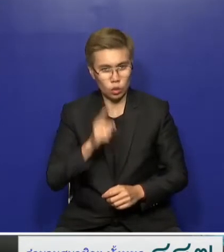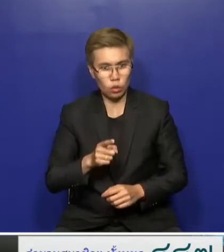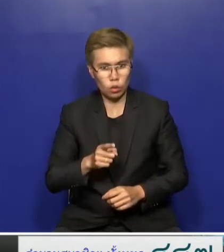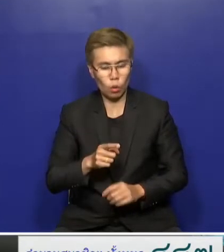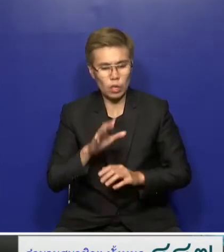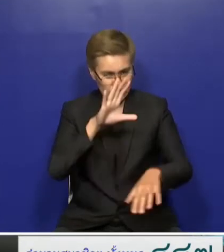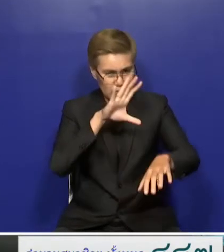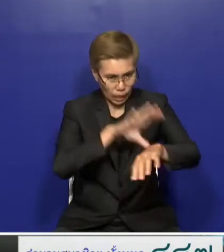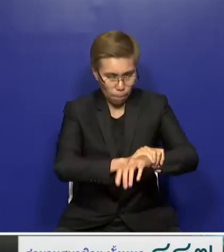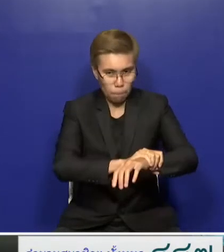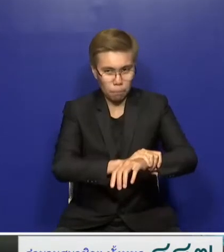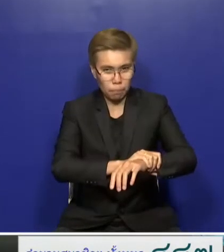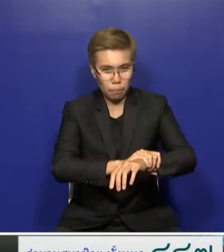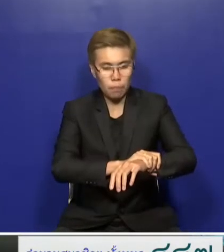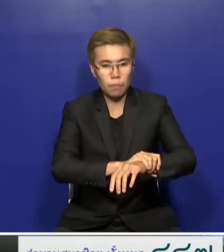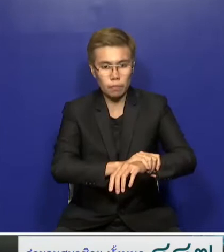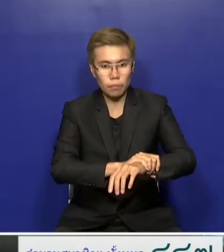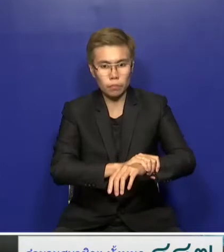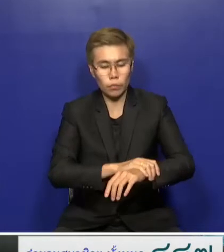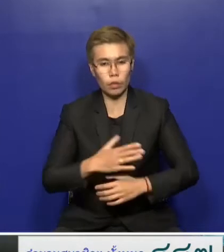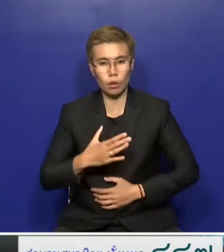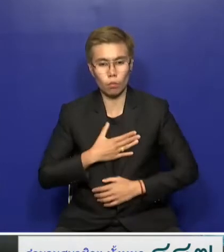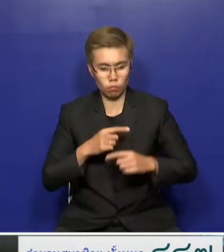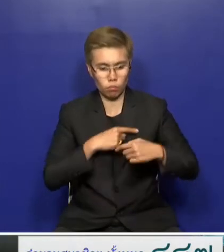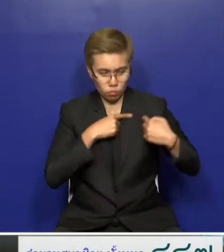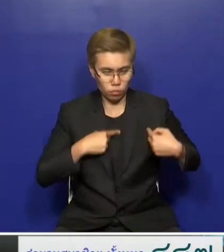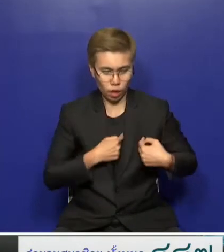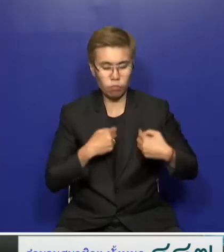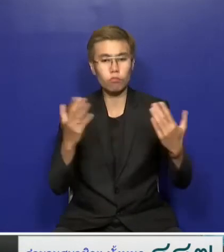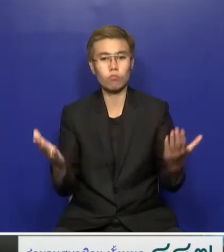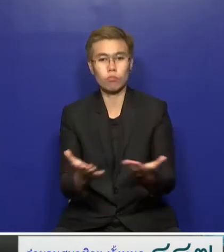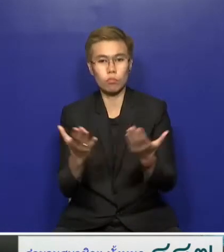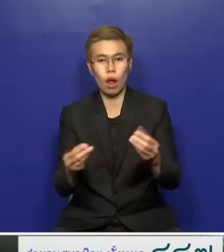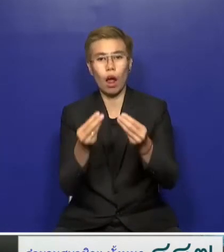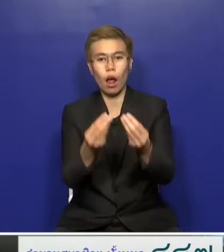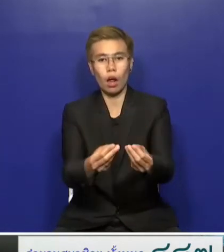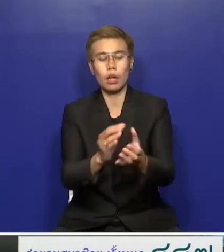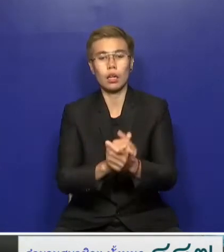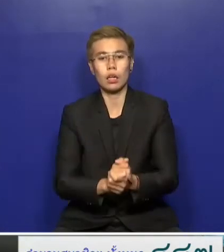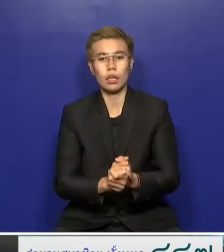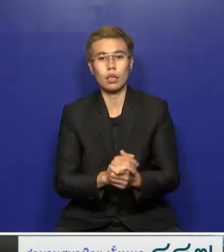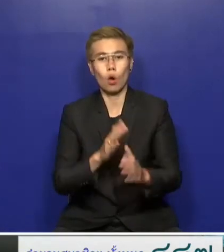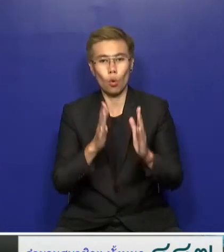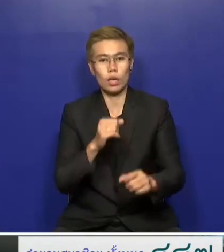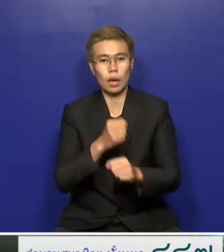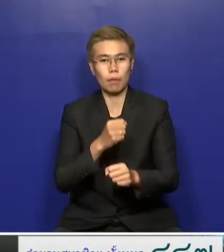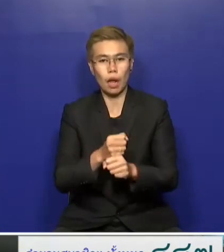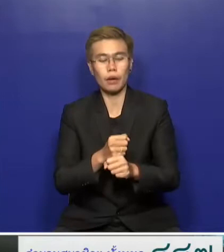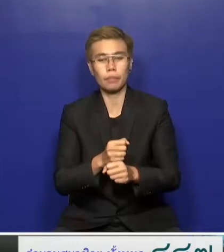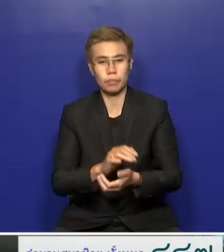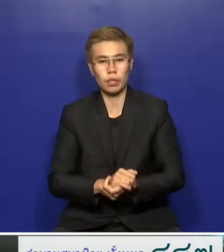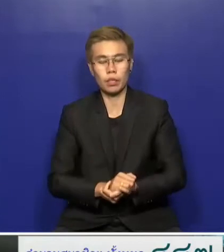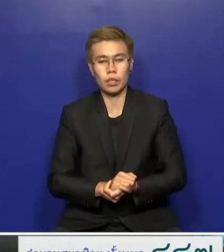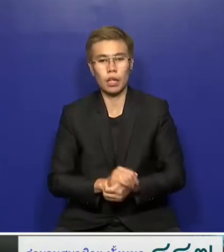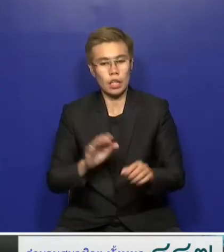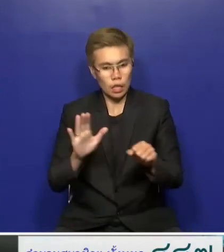เมืองในครั้งนี้ผมก็เป็นกำลังใจให้คนที่จะปฏิบัติงานในเหล่านี้ให้อย่างเต็มที่นะครับเพราะว่า